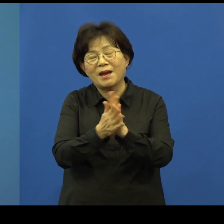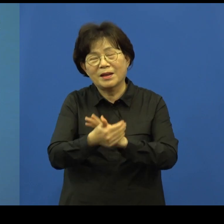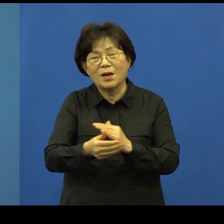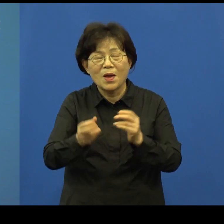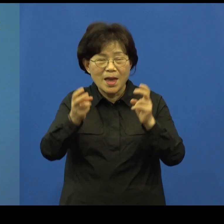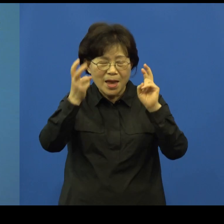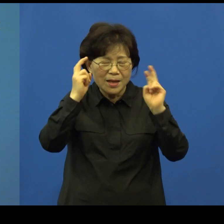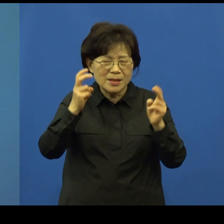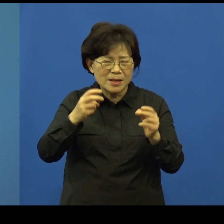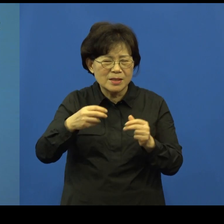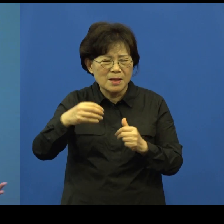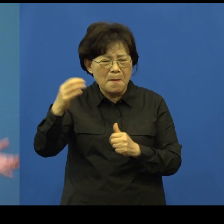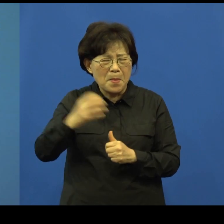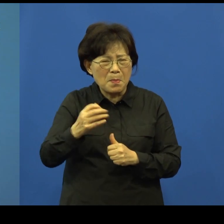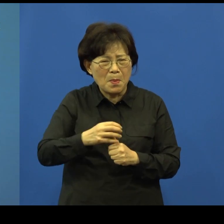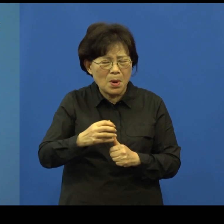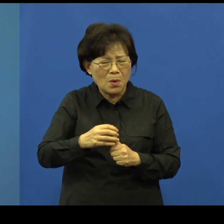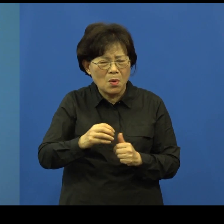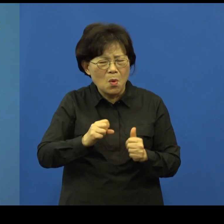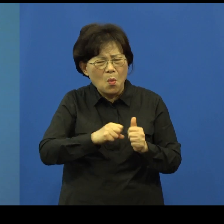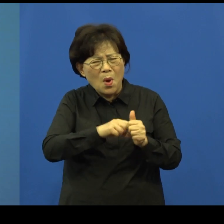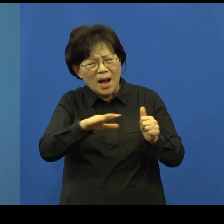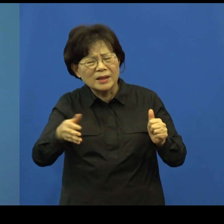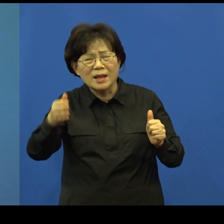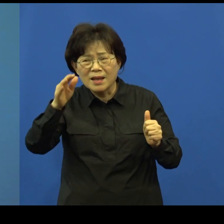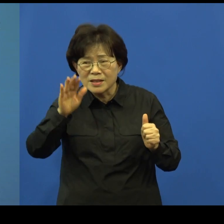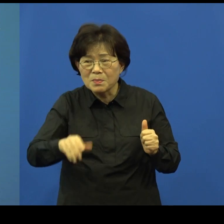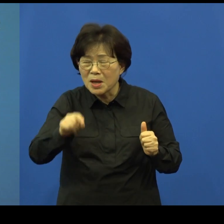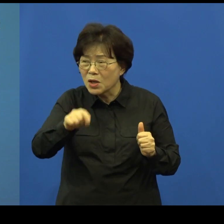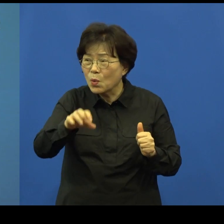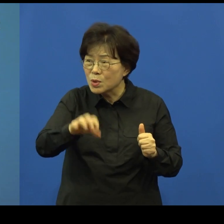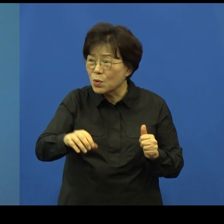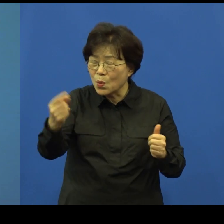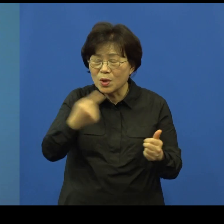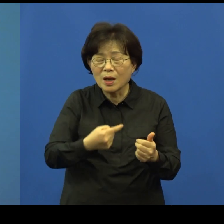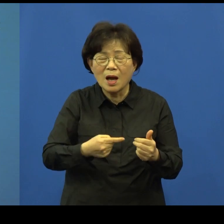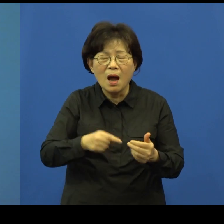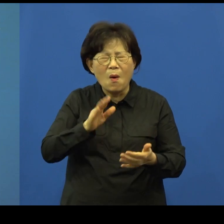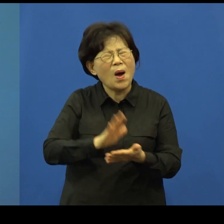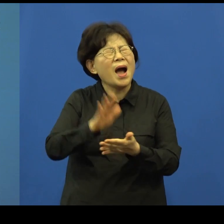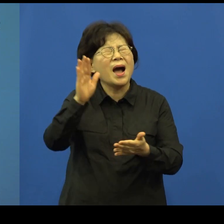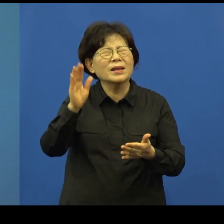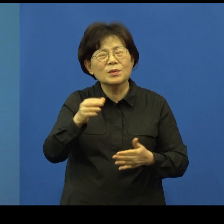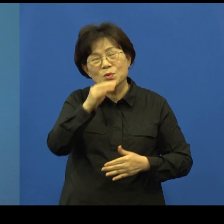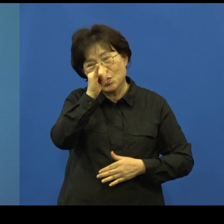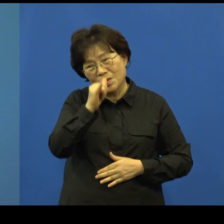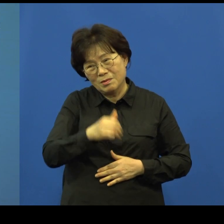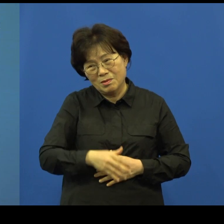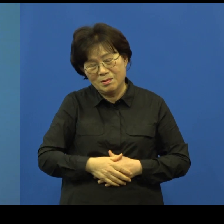막 왕따 당하고 했는데 여기 오니까 다 우리 편이고, 뭐 얼마나 좋아요. 그죠?